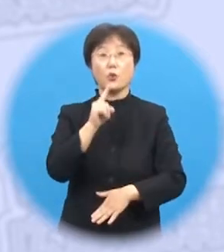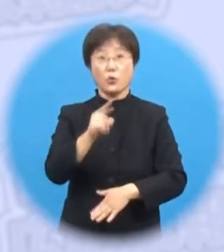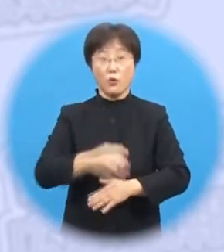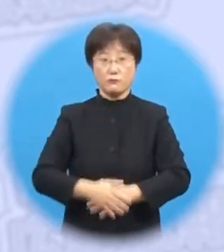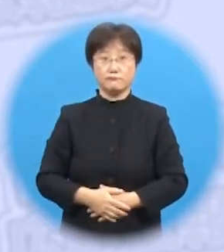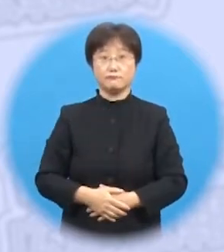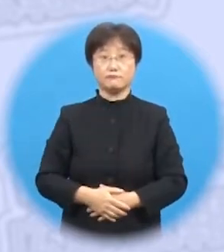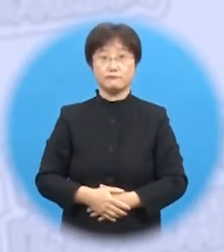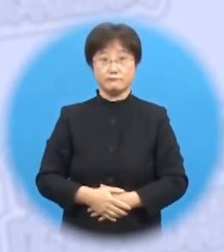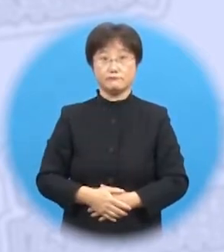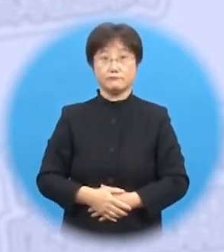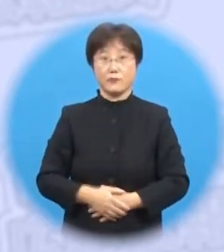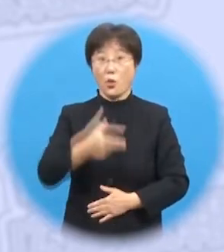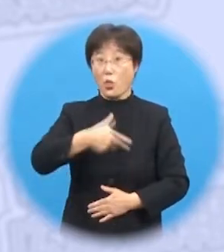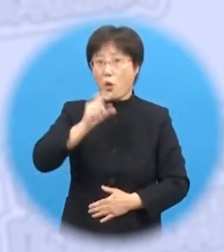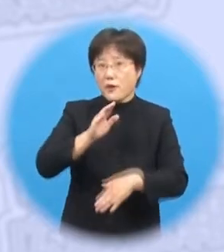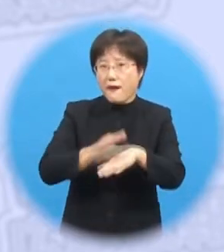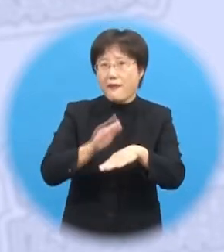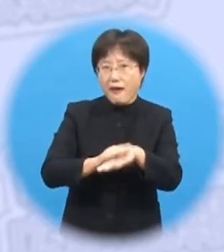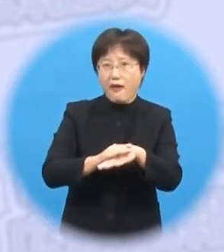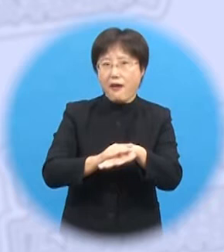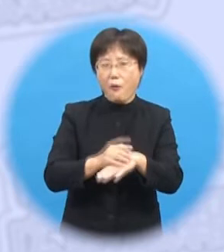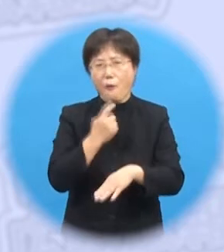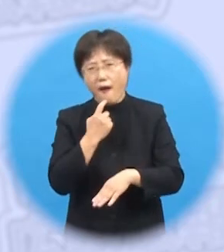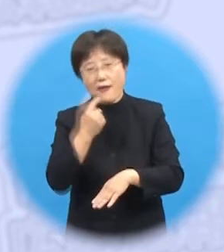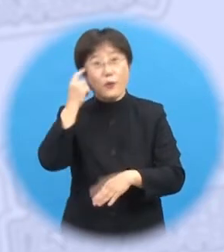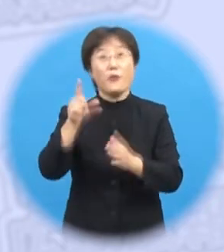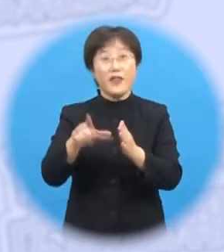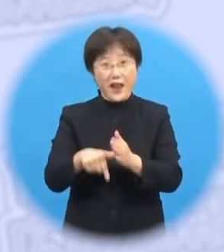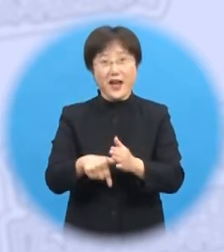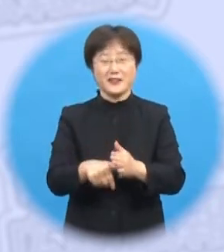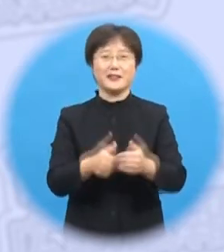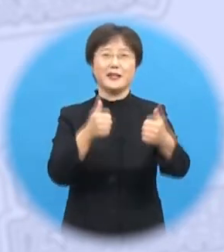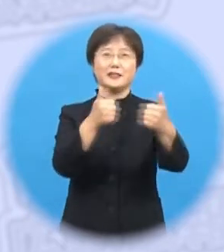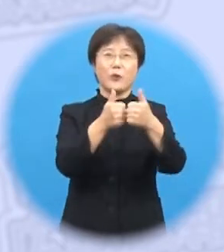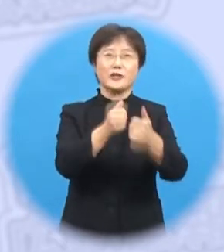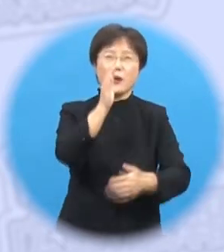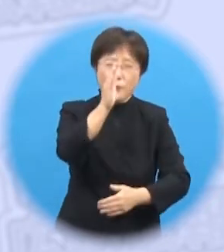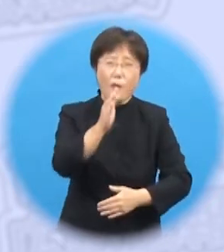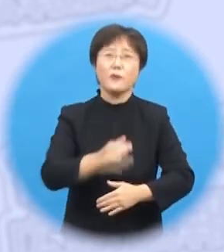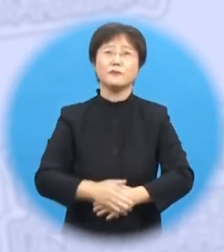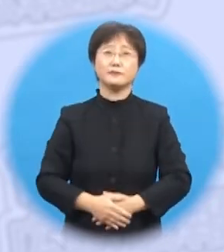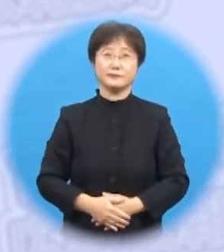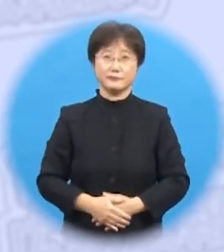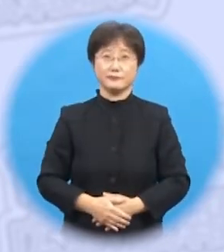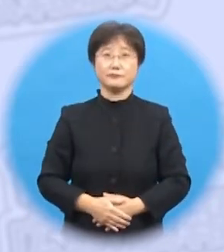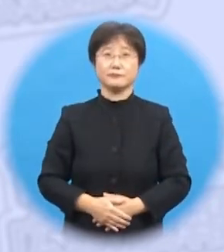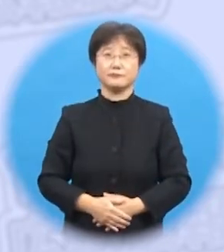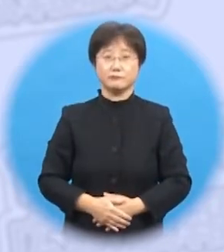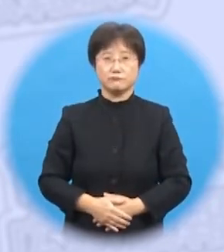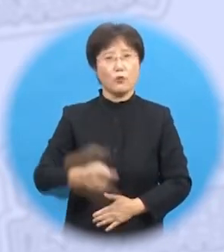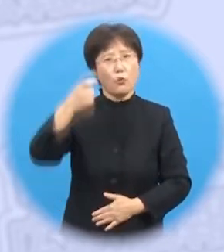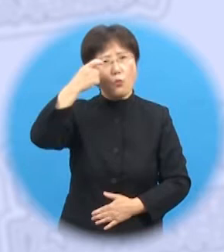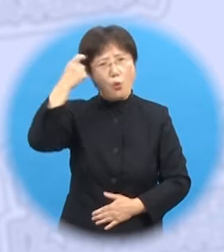一言。お酒の飲み方、おやと思ったら相談を。少し